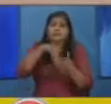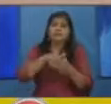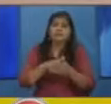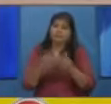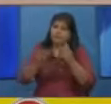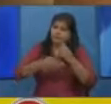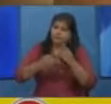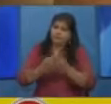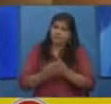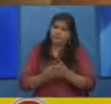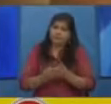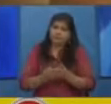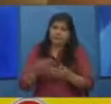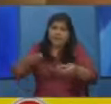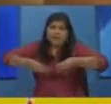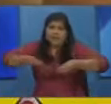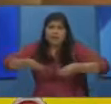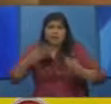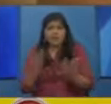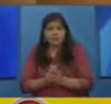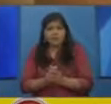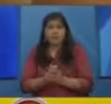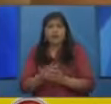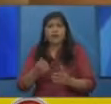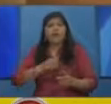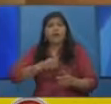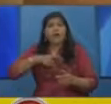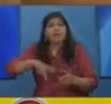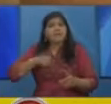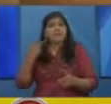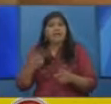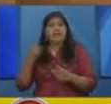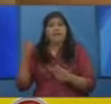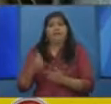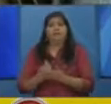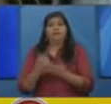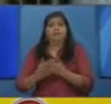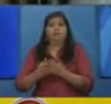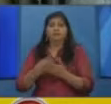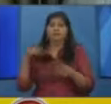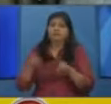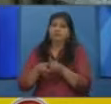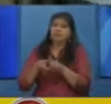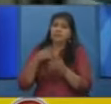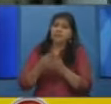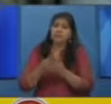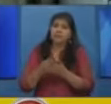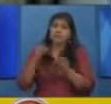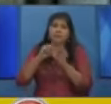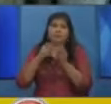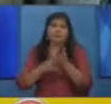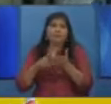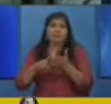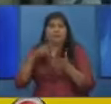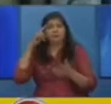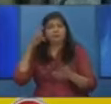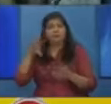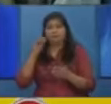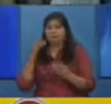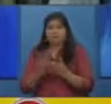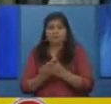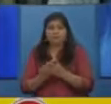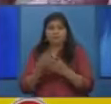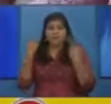ग्रामीण अर्थव्यवस्था और आत्मनिर्भरता का दर्शन जुड़ा है, ब्राउन इससे बहुत प्रभावित